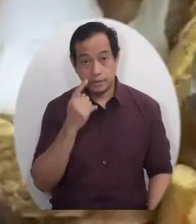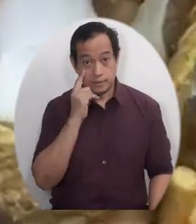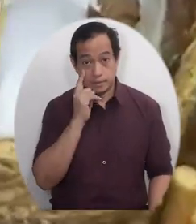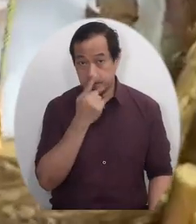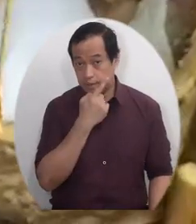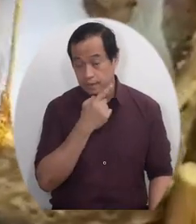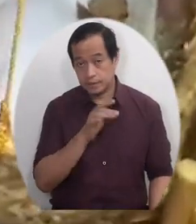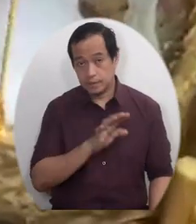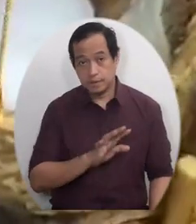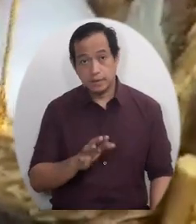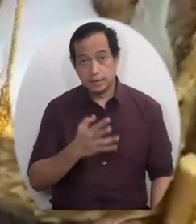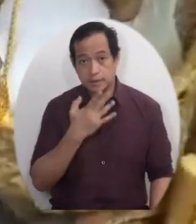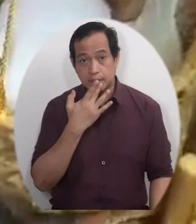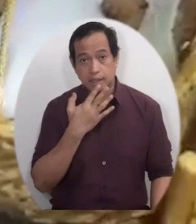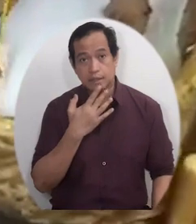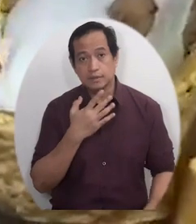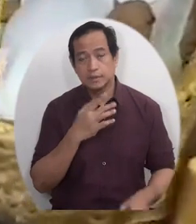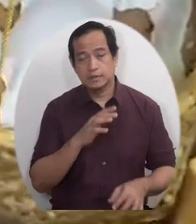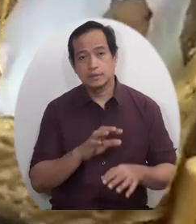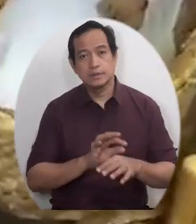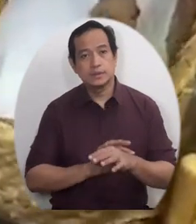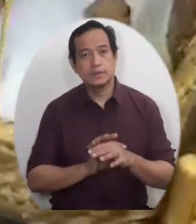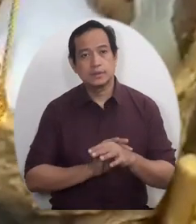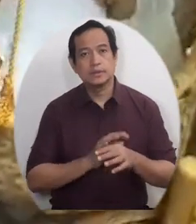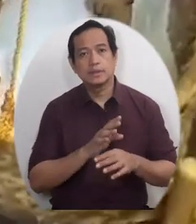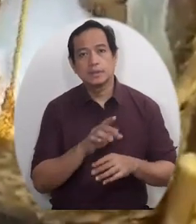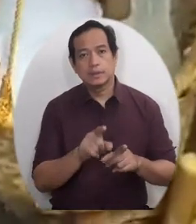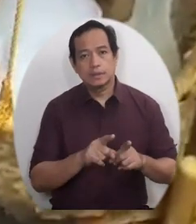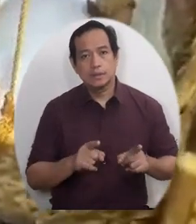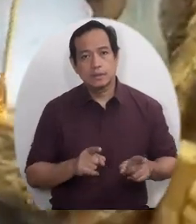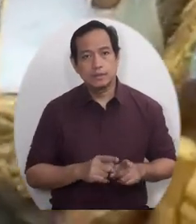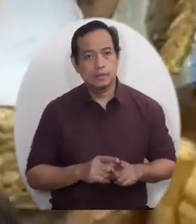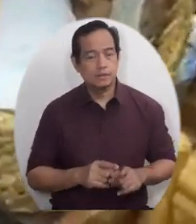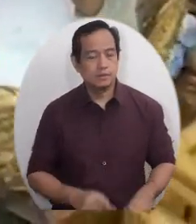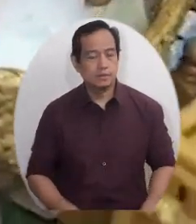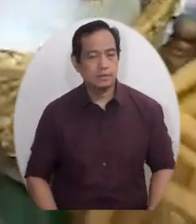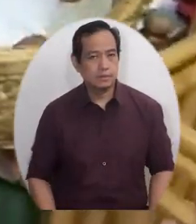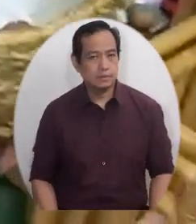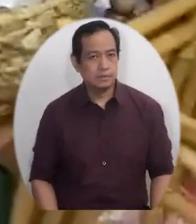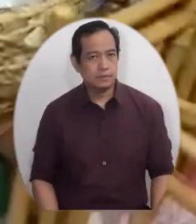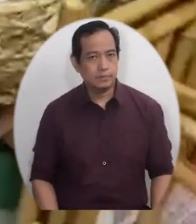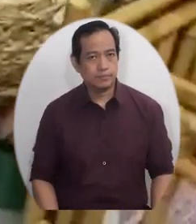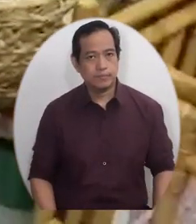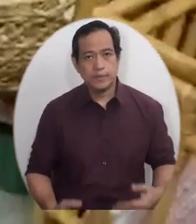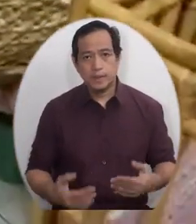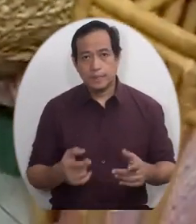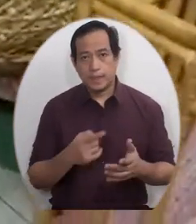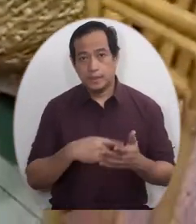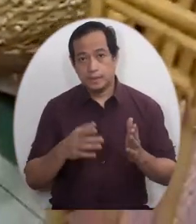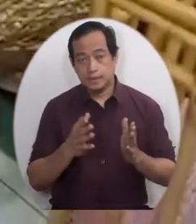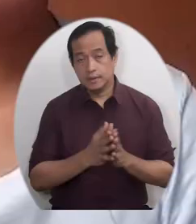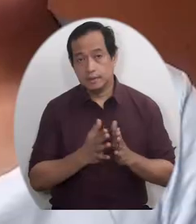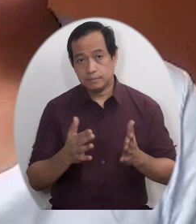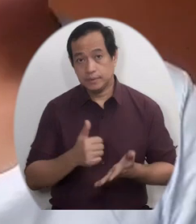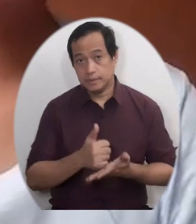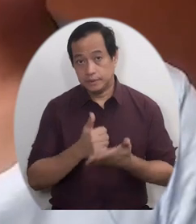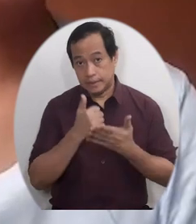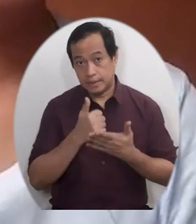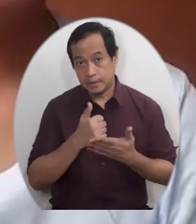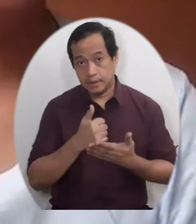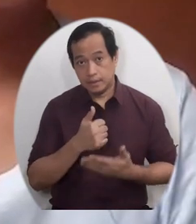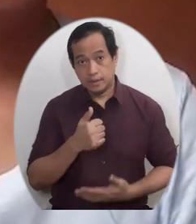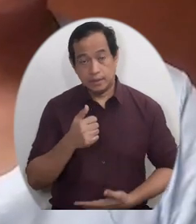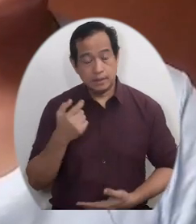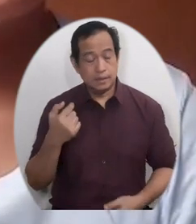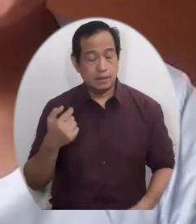na rin po dilaw yung balat niya, at hindi na rin po malaki ang tiyan niya. Malaki pong tulong ito sa pamilya ko